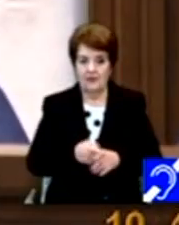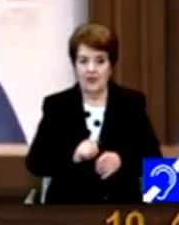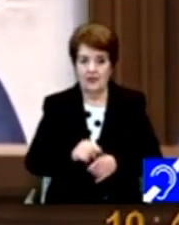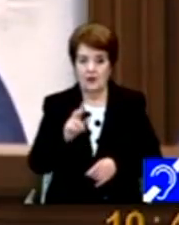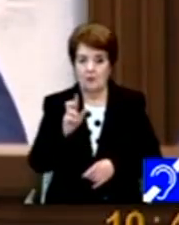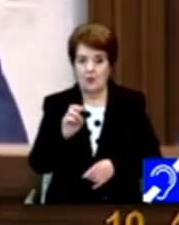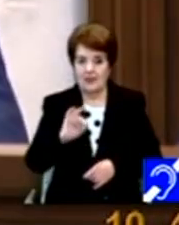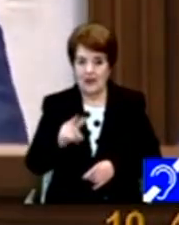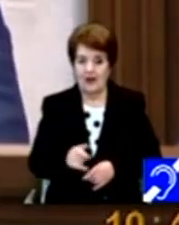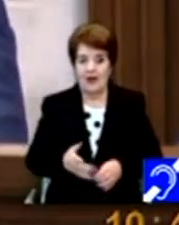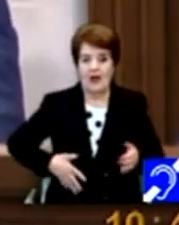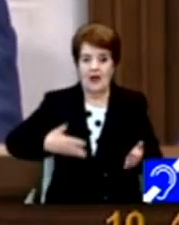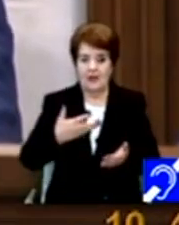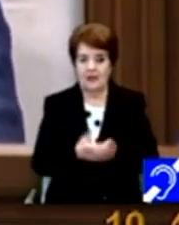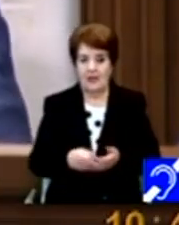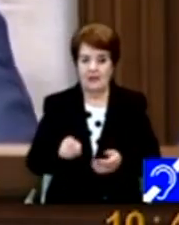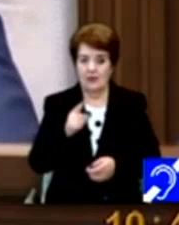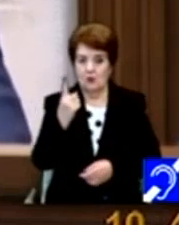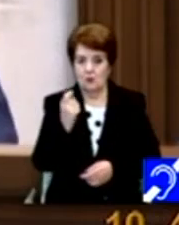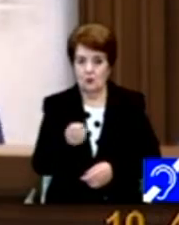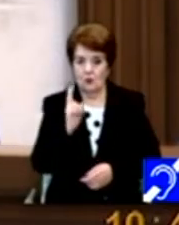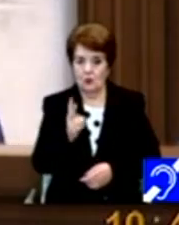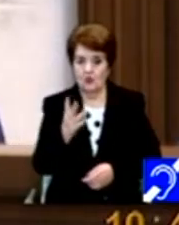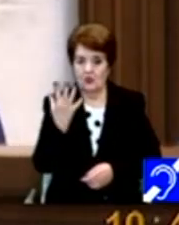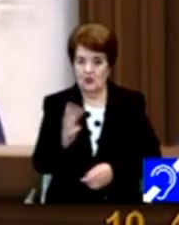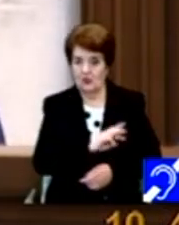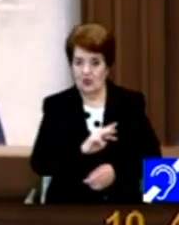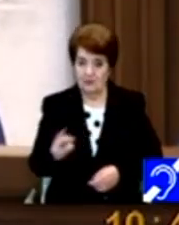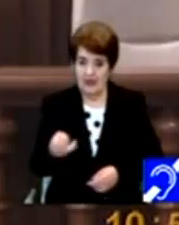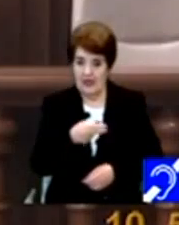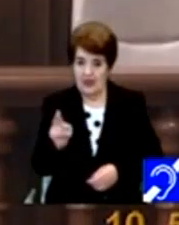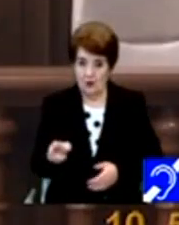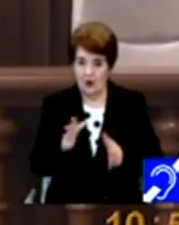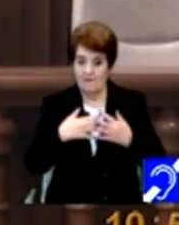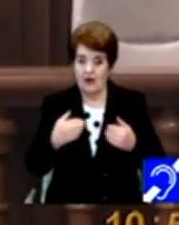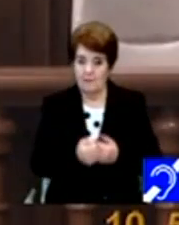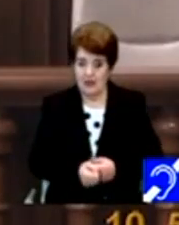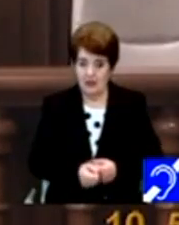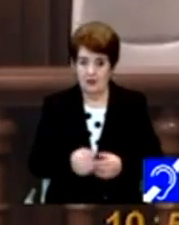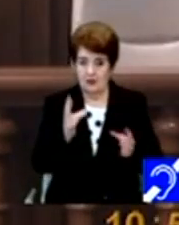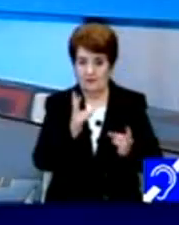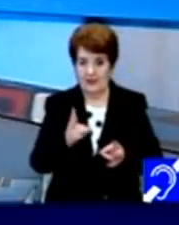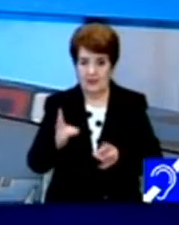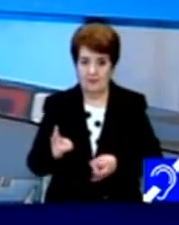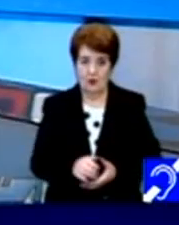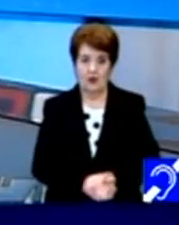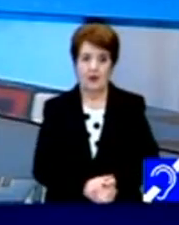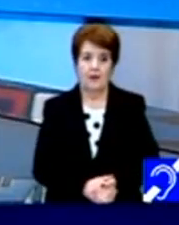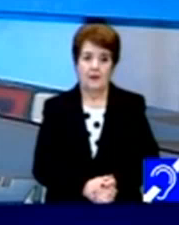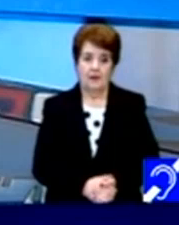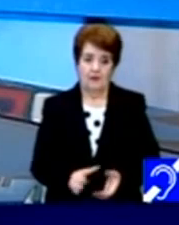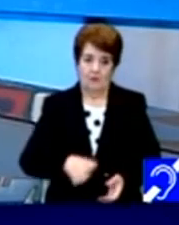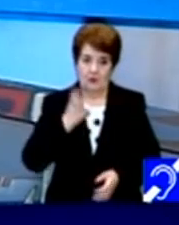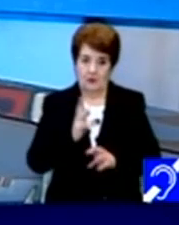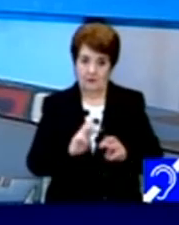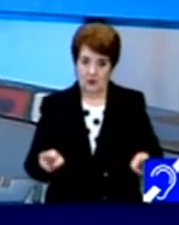CEDO, Botnar a achitat despăgubiri de 125.000 de euro familiilor victimilor. Fostul